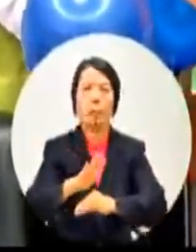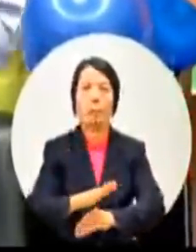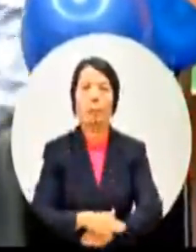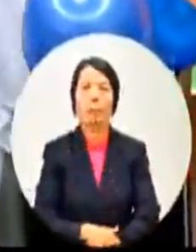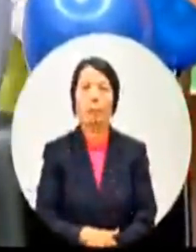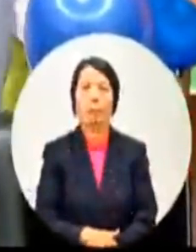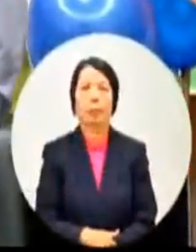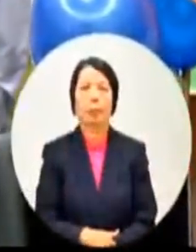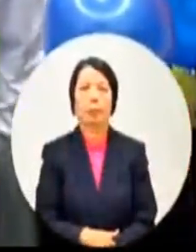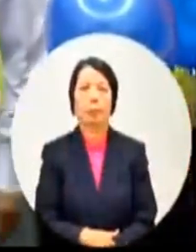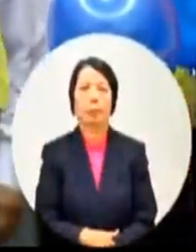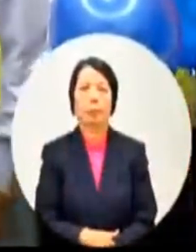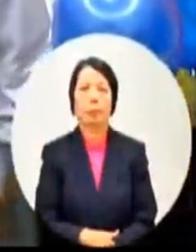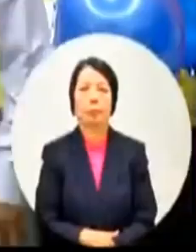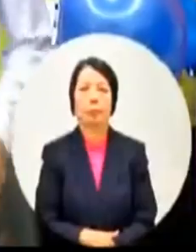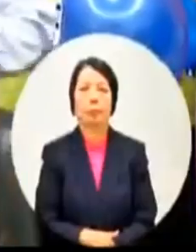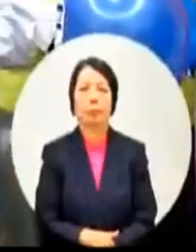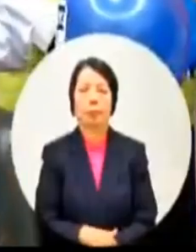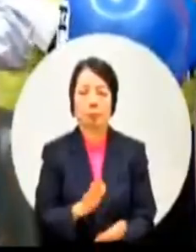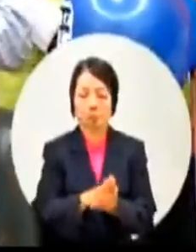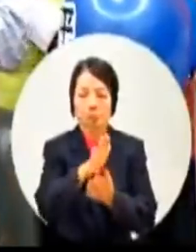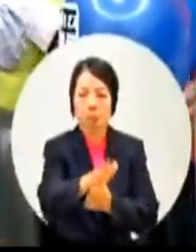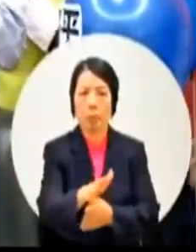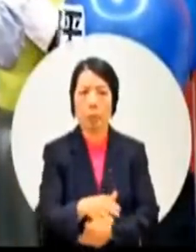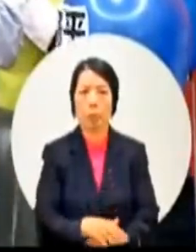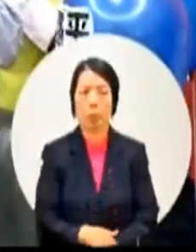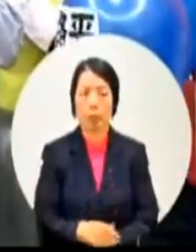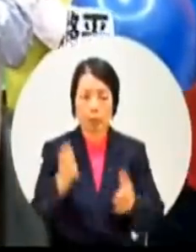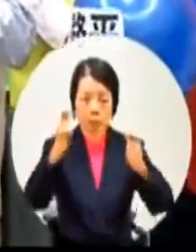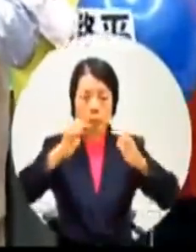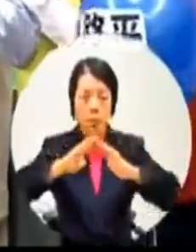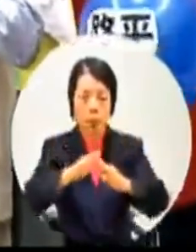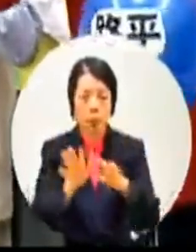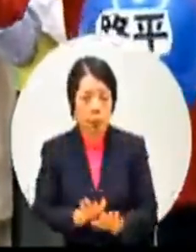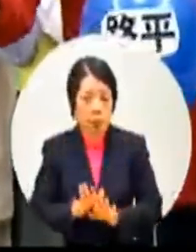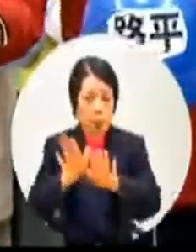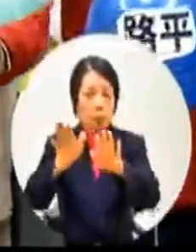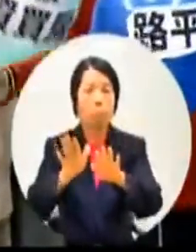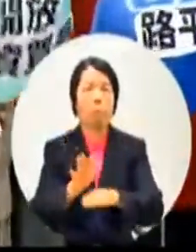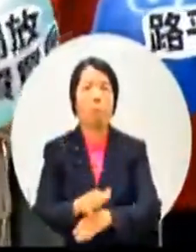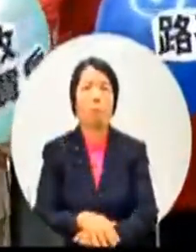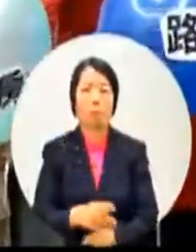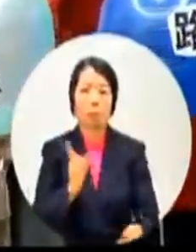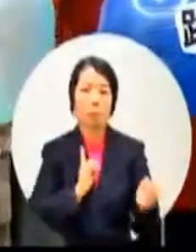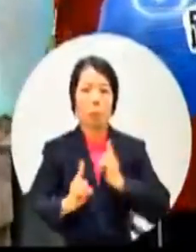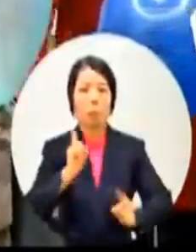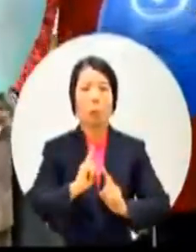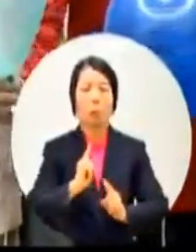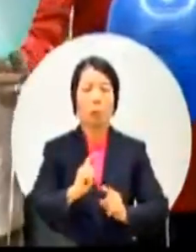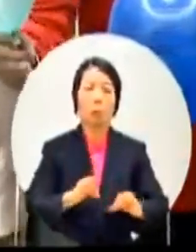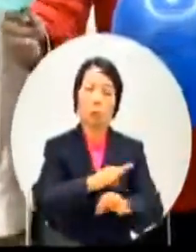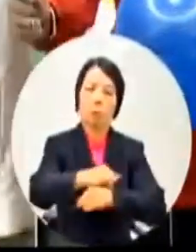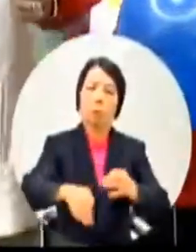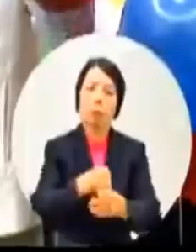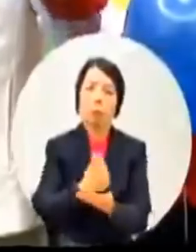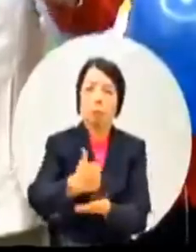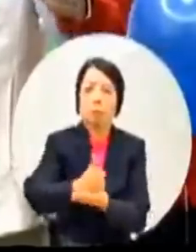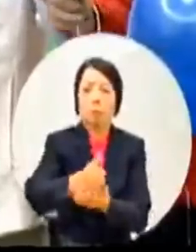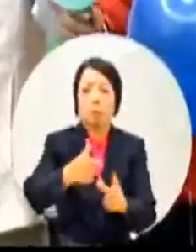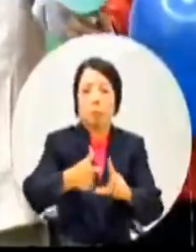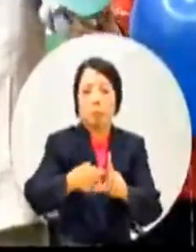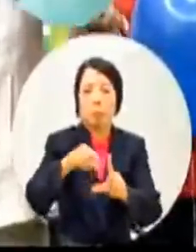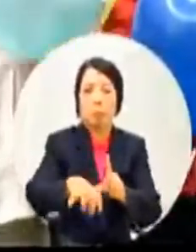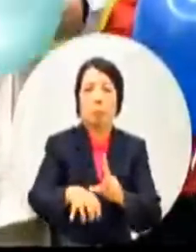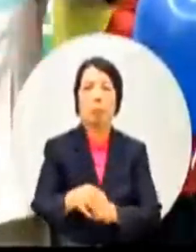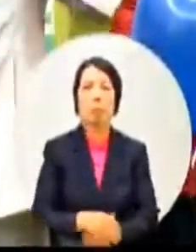未来如果随着高雄蓬勃发展，甚至自由经济贸易区，我的意思是说，当大量的人进来